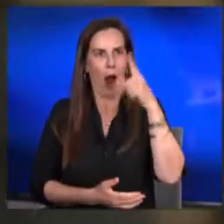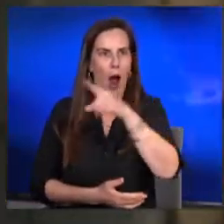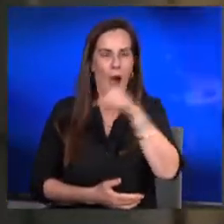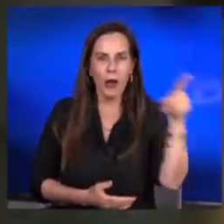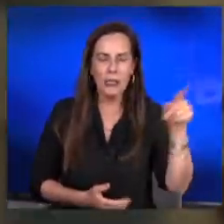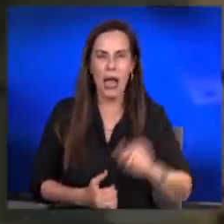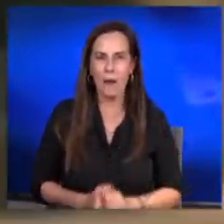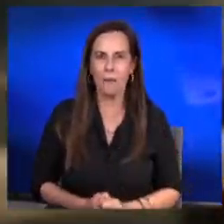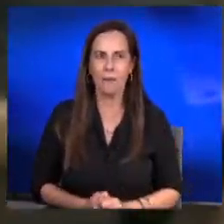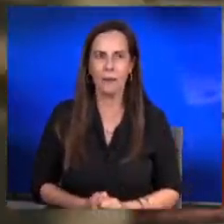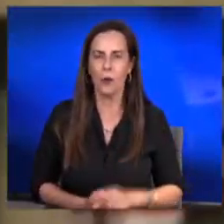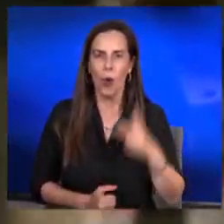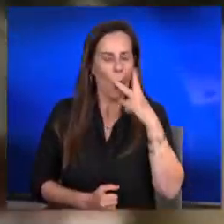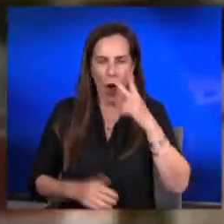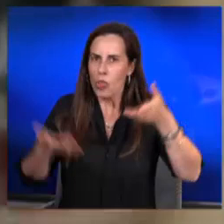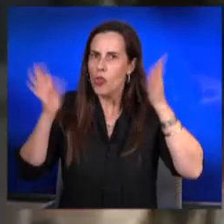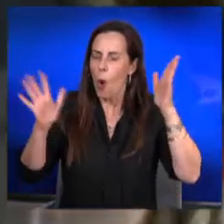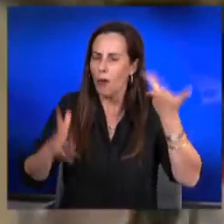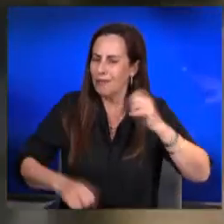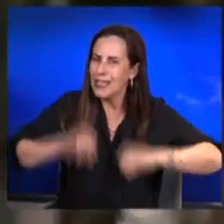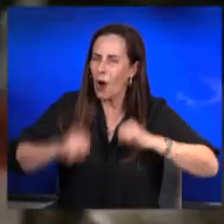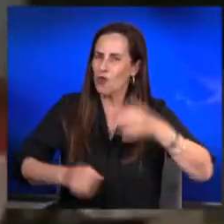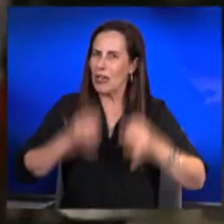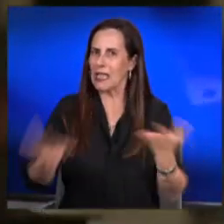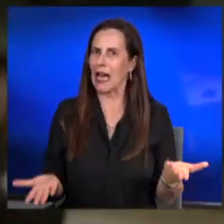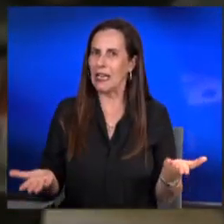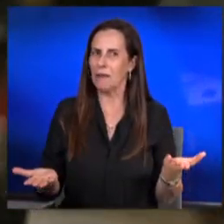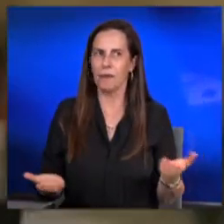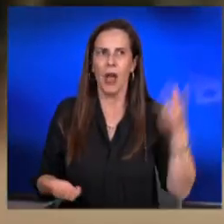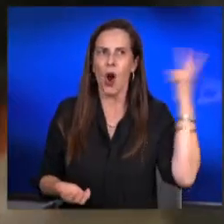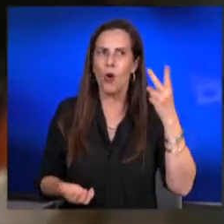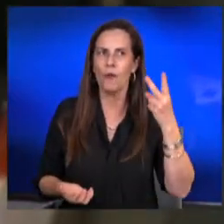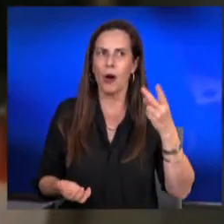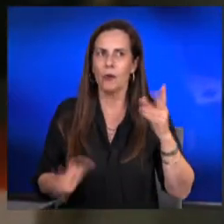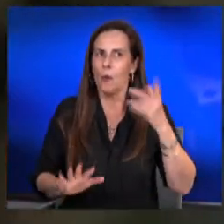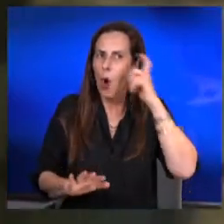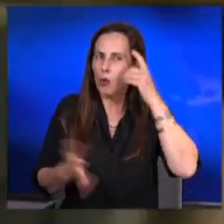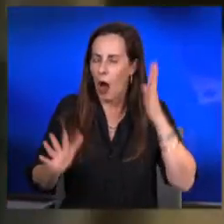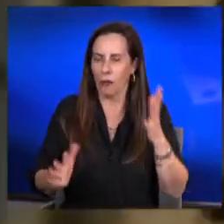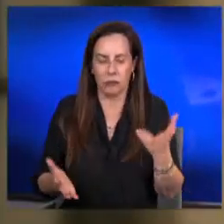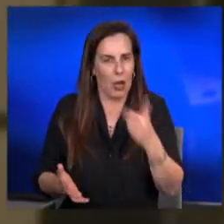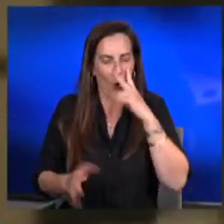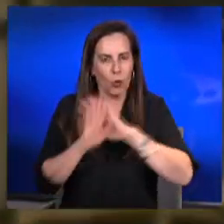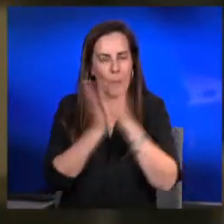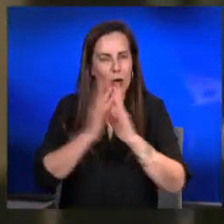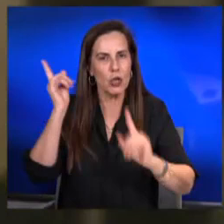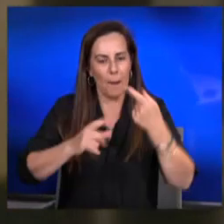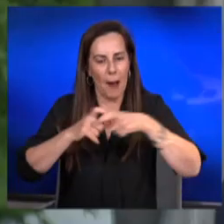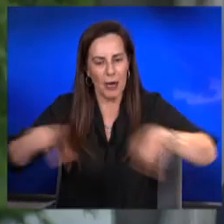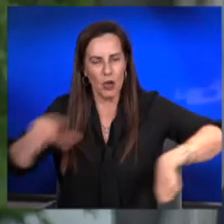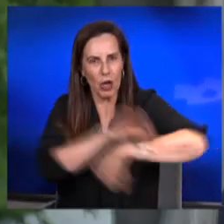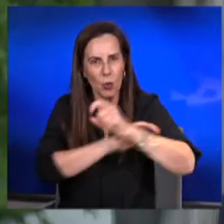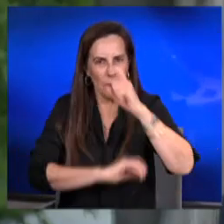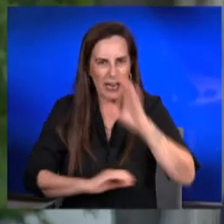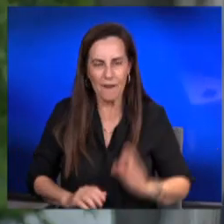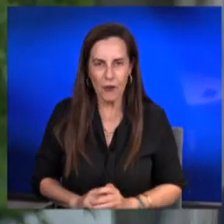גרוטו ראה בחומרה את התנהגות השחקנים. כמובן היה מודאג מאוד לראות את האירועים אתמול בבלומפילד. הוא